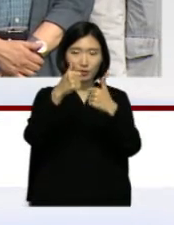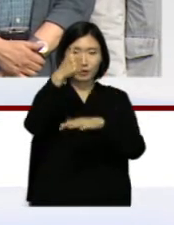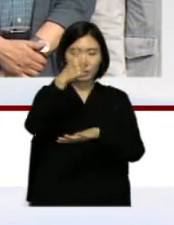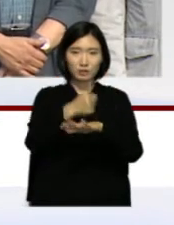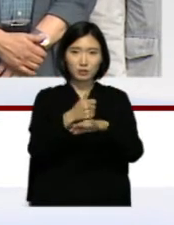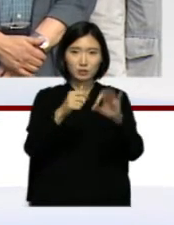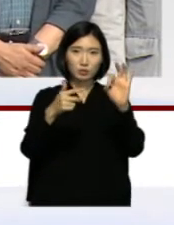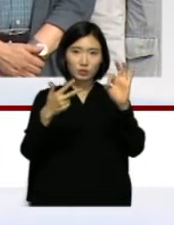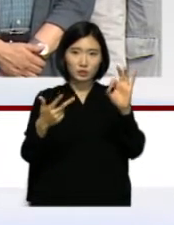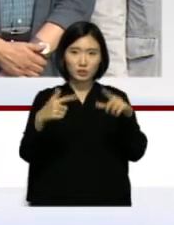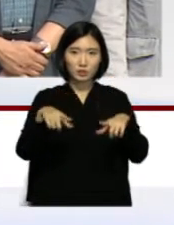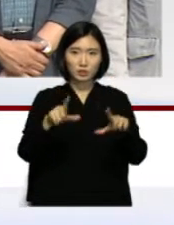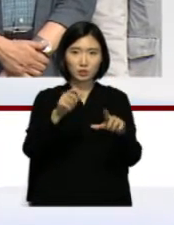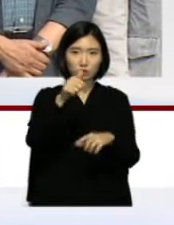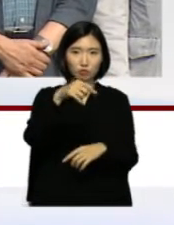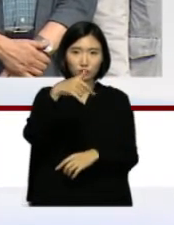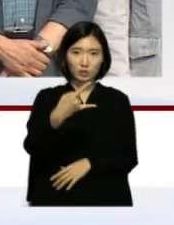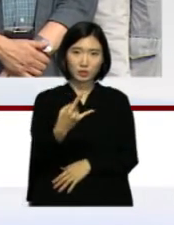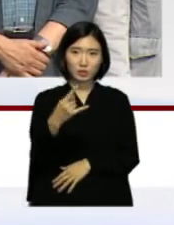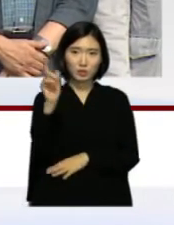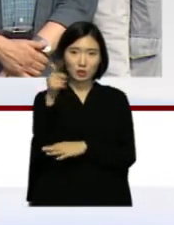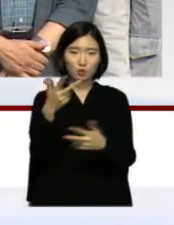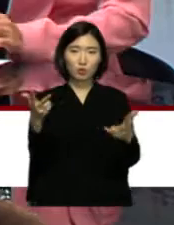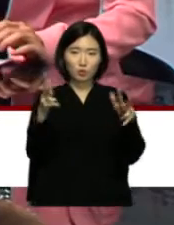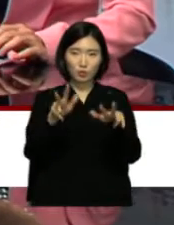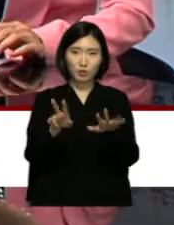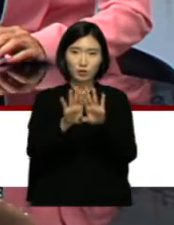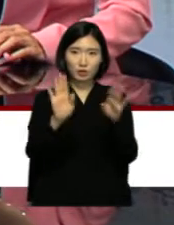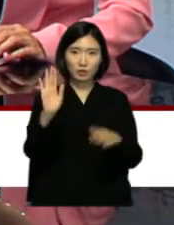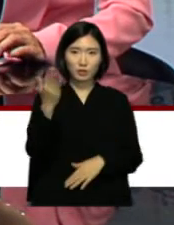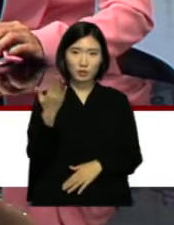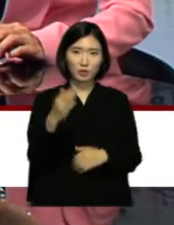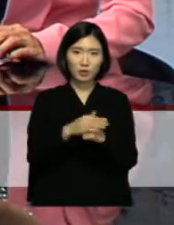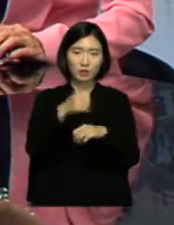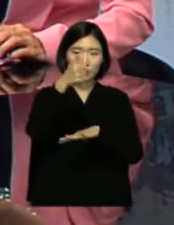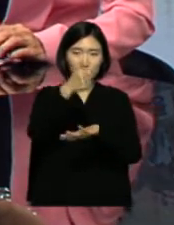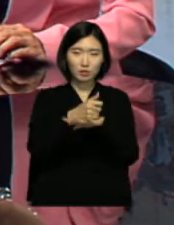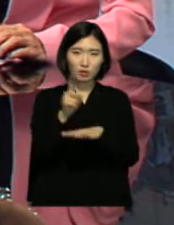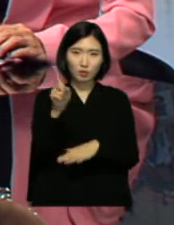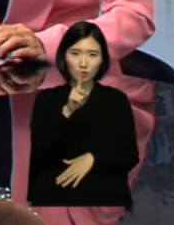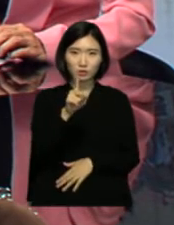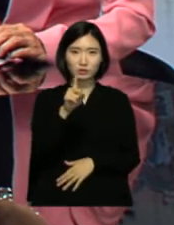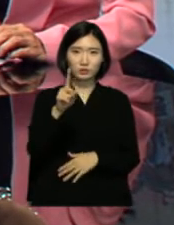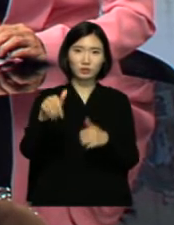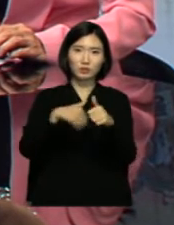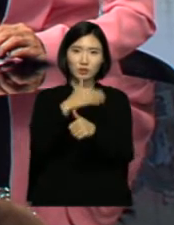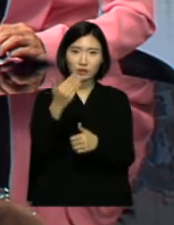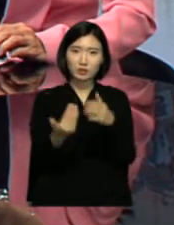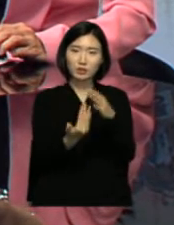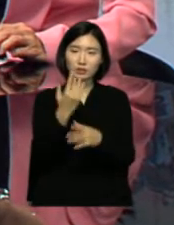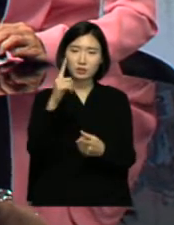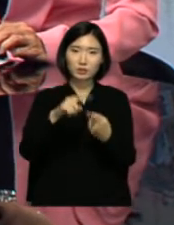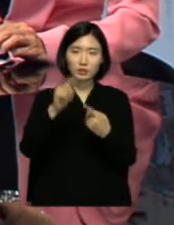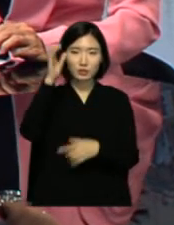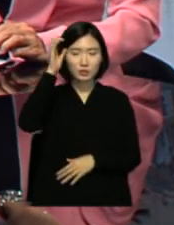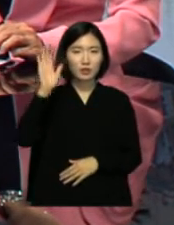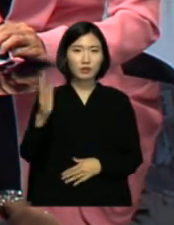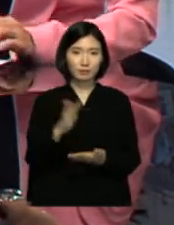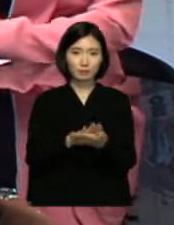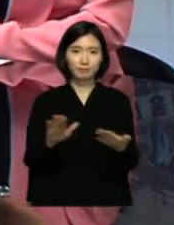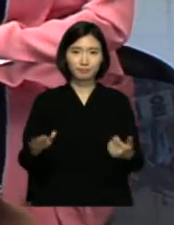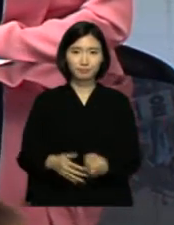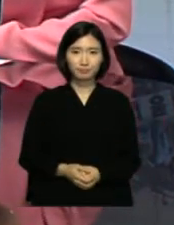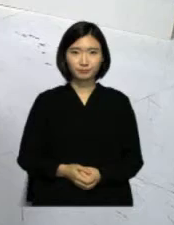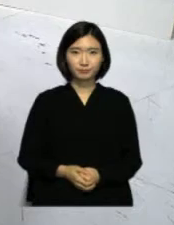7일 9일 야구공을 해서 펼쳐질 예정입니다 4 개선 토너먼트에서 또 어떤 진 풍경이 펼쳐질지 기대가 됩니다 예 김두홍 기자 잘